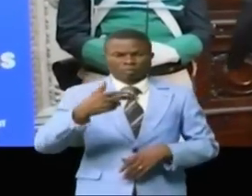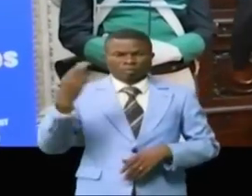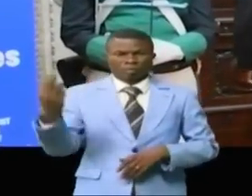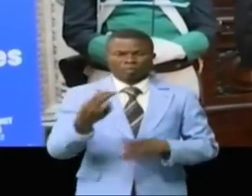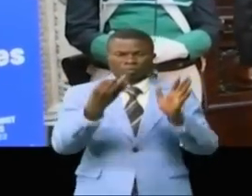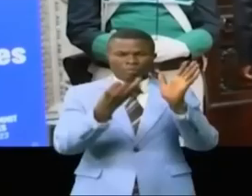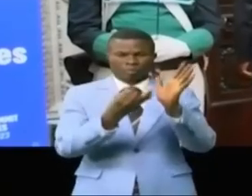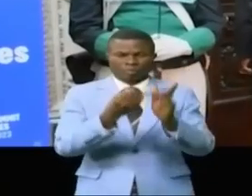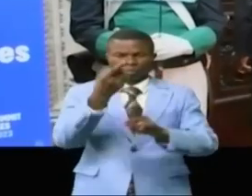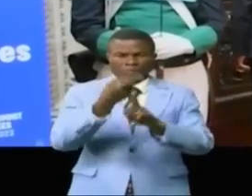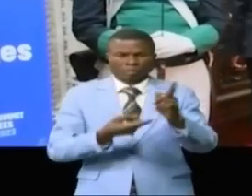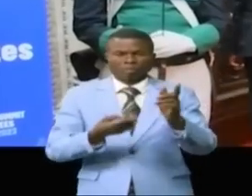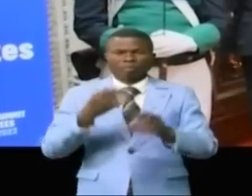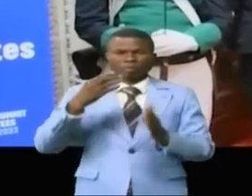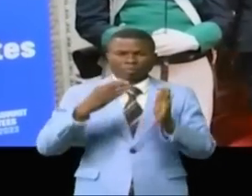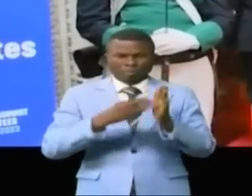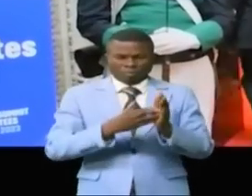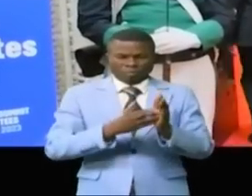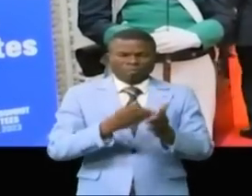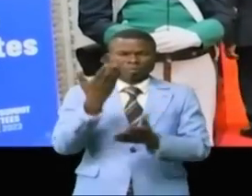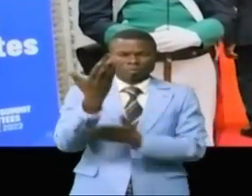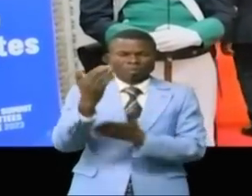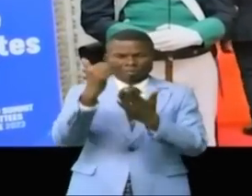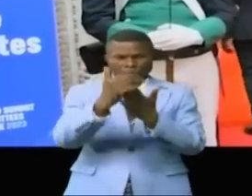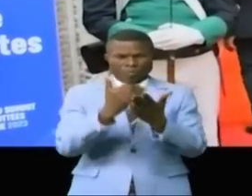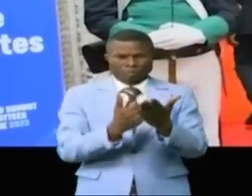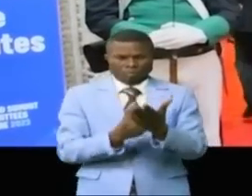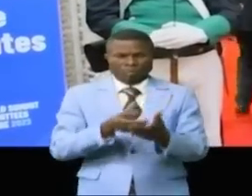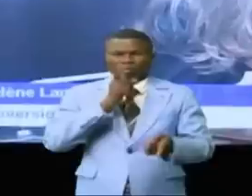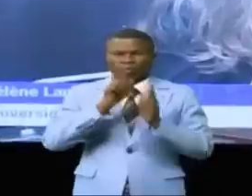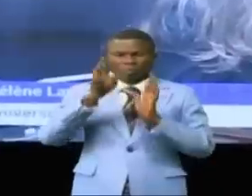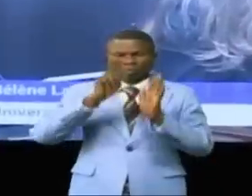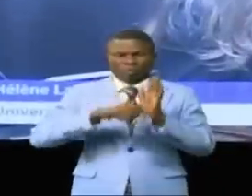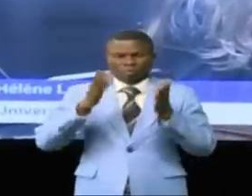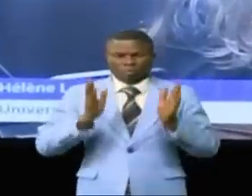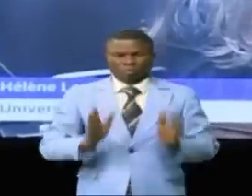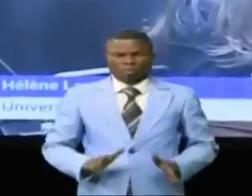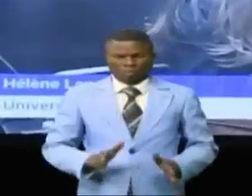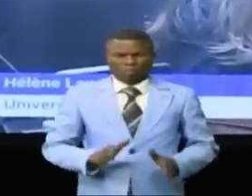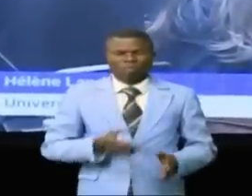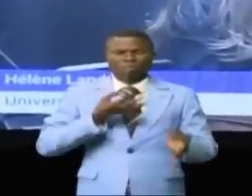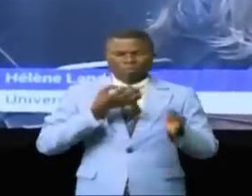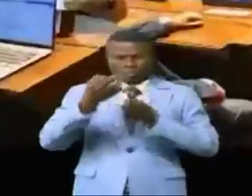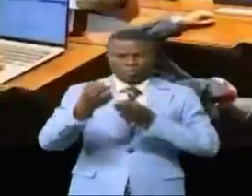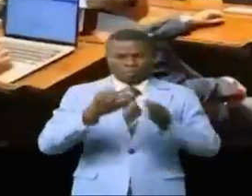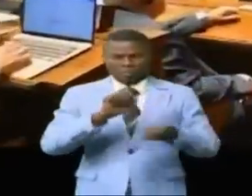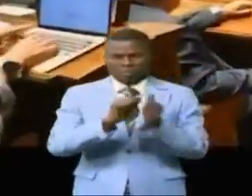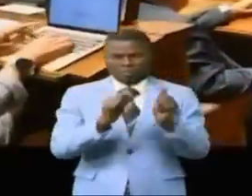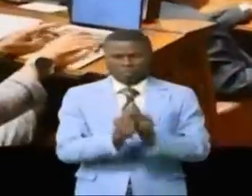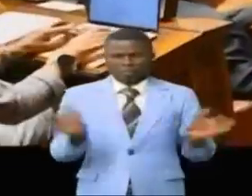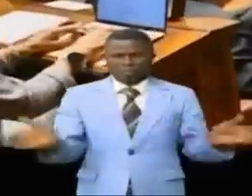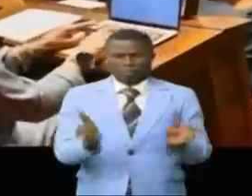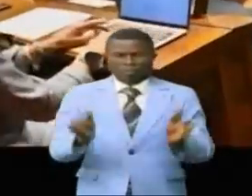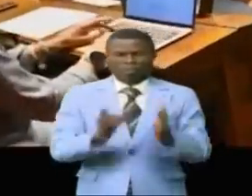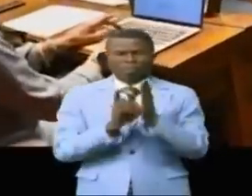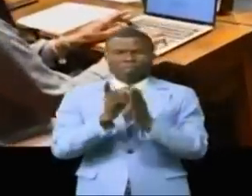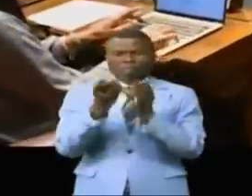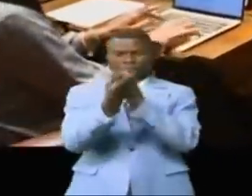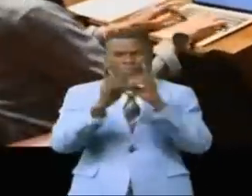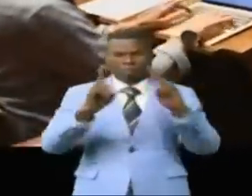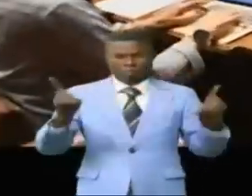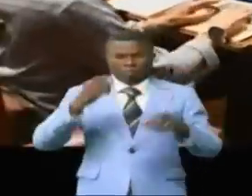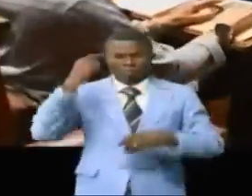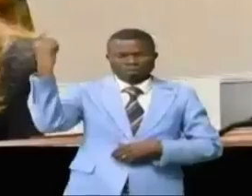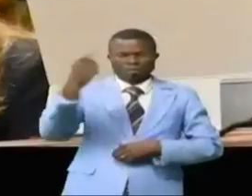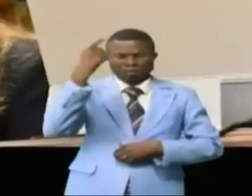à Montevideo sur une série de recommandations. Les parlementaires ont passé en revue les critères pouvant renforcer la démocratie dans un